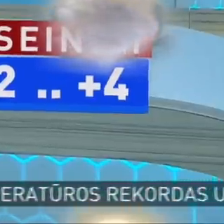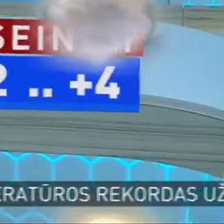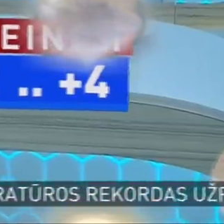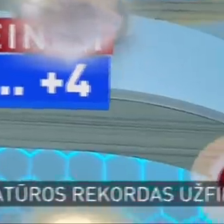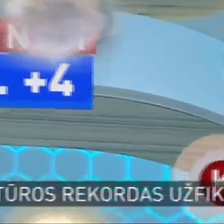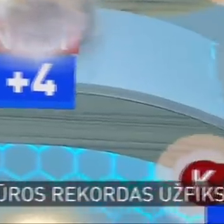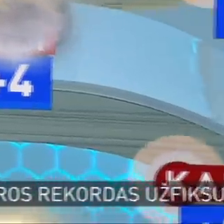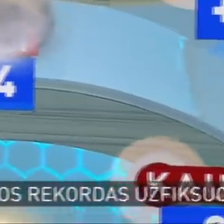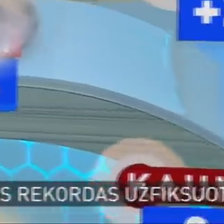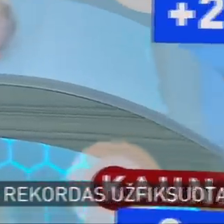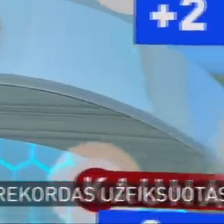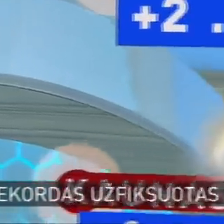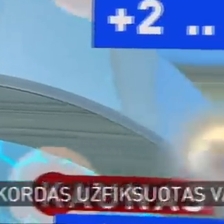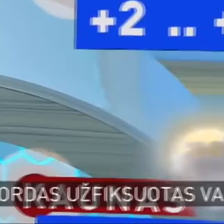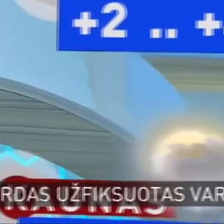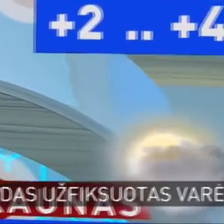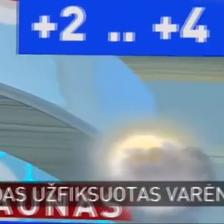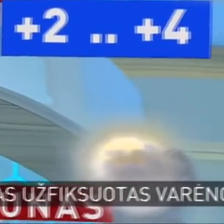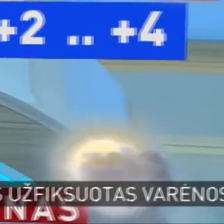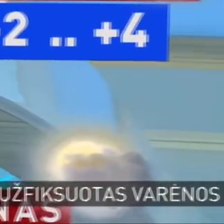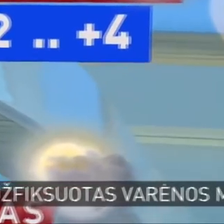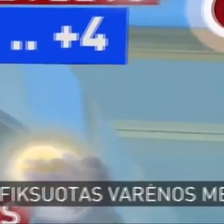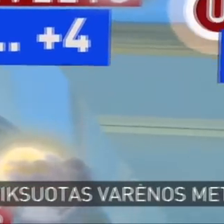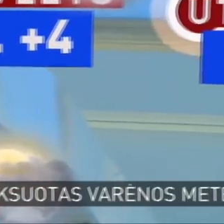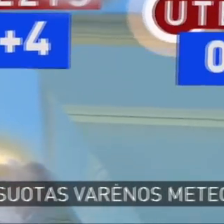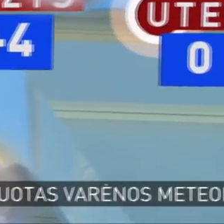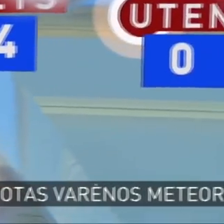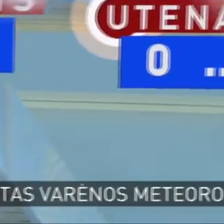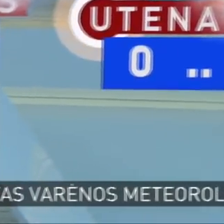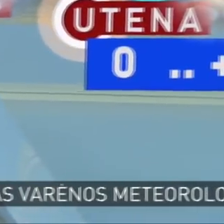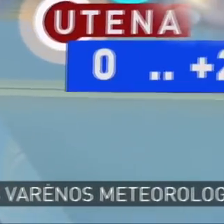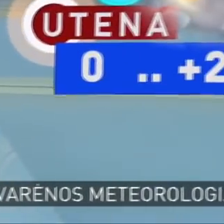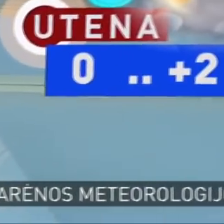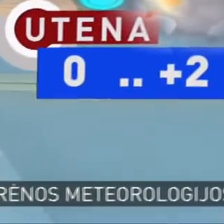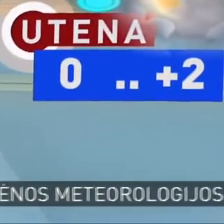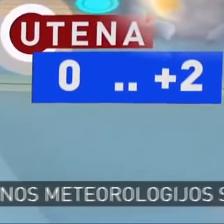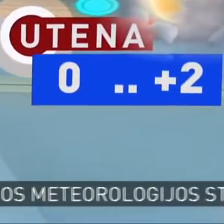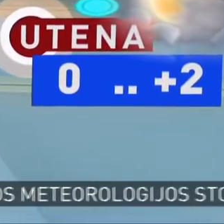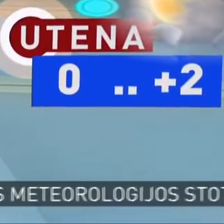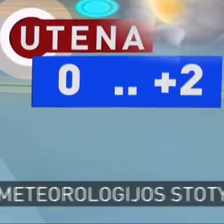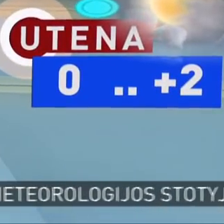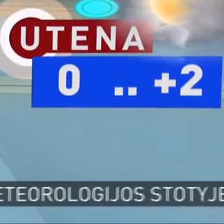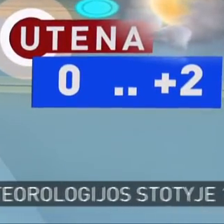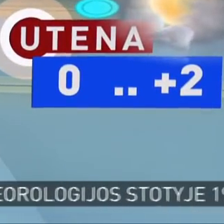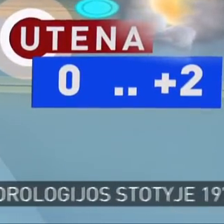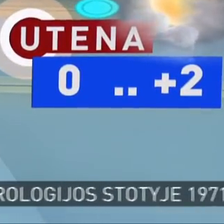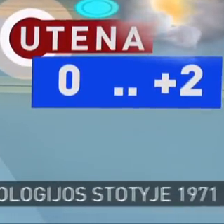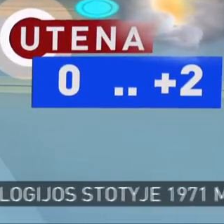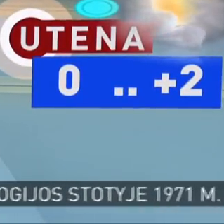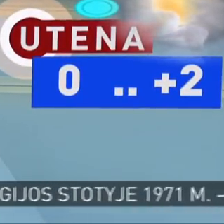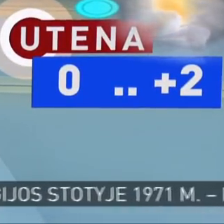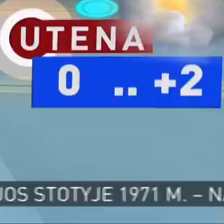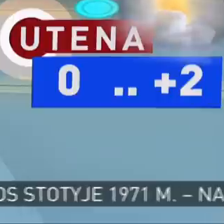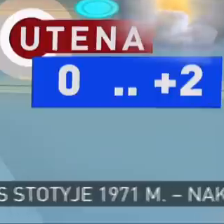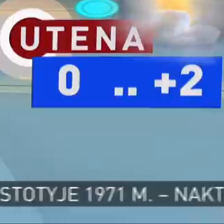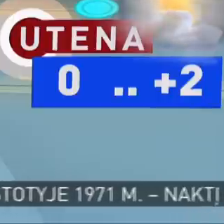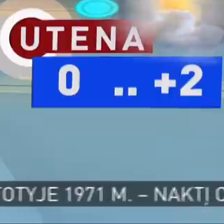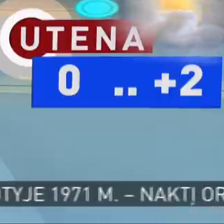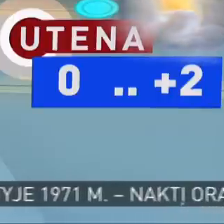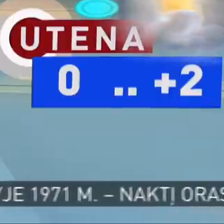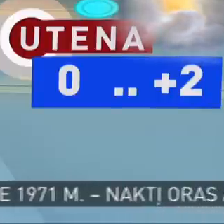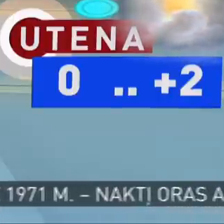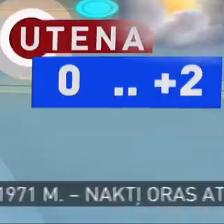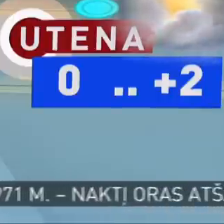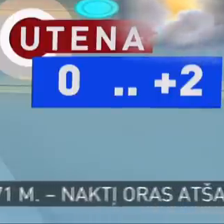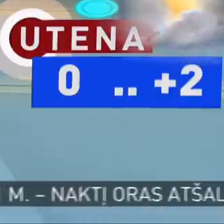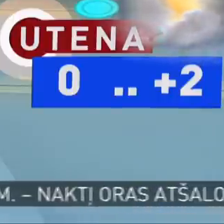plus 2-4. Apie Šiaulius ir Panevėžį taip pat nemažai saulės ir be kritulių. Įdienojus 2-4 šilumos, vėjas